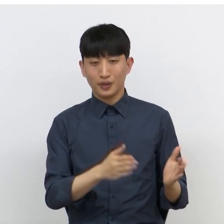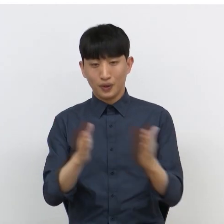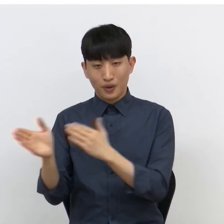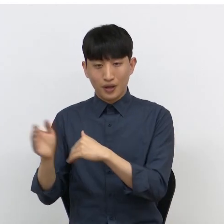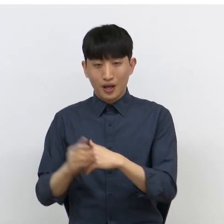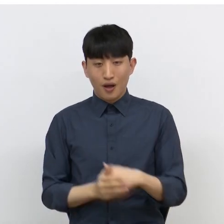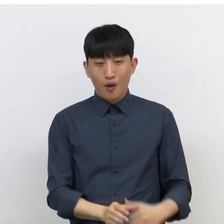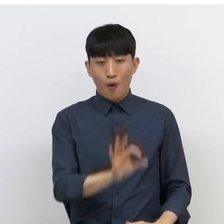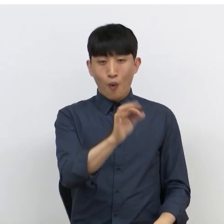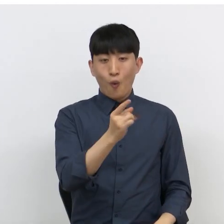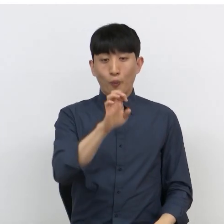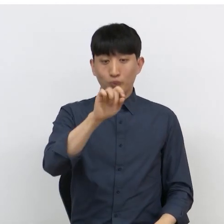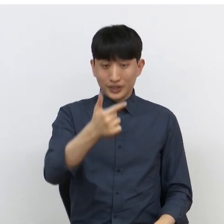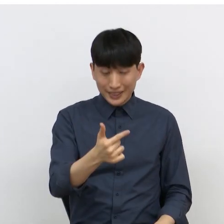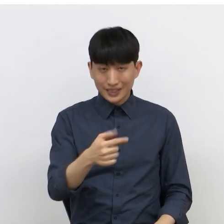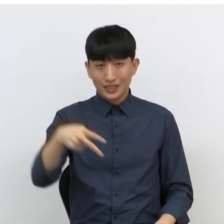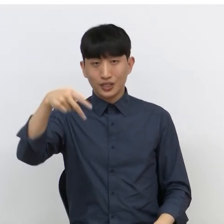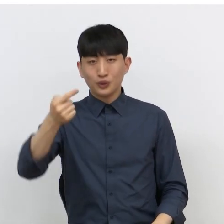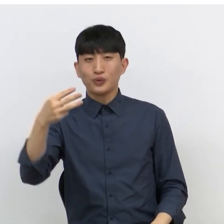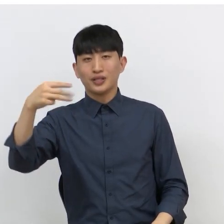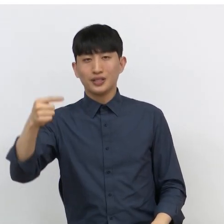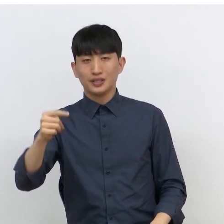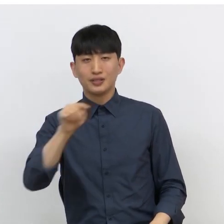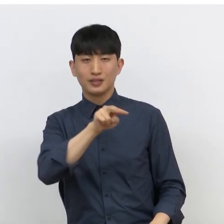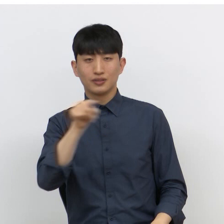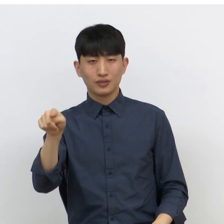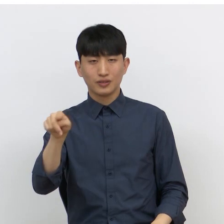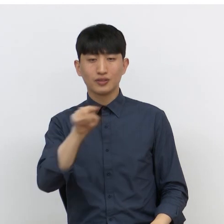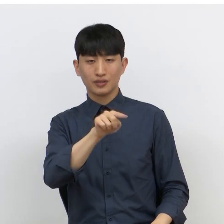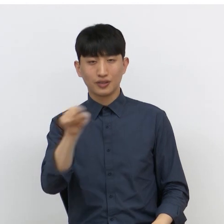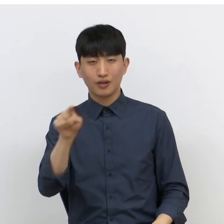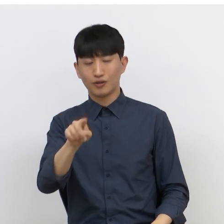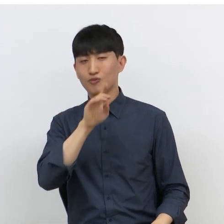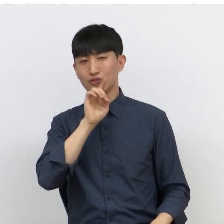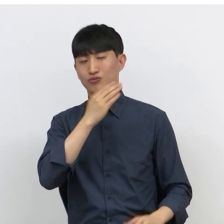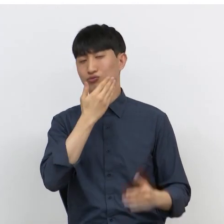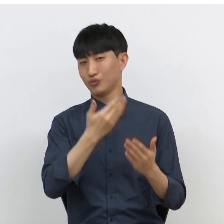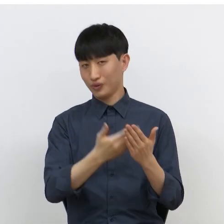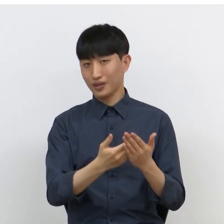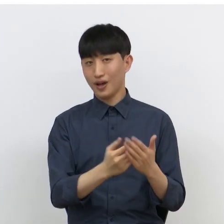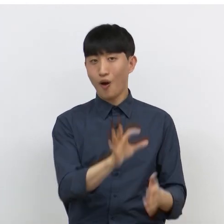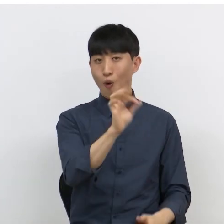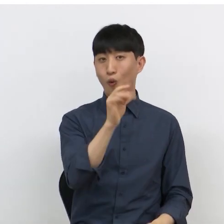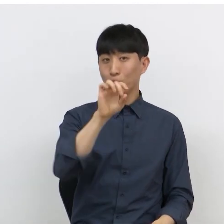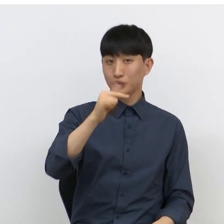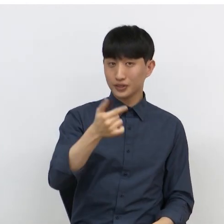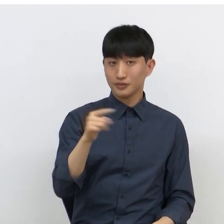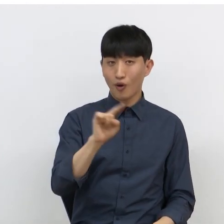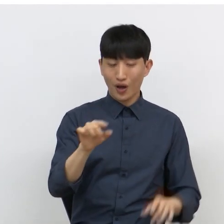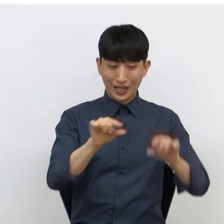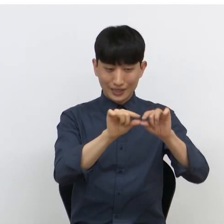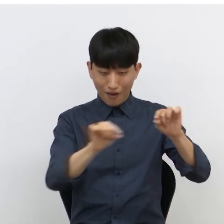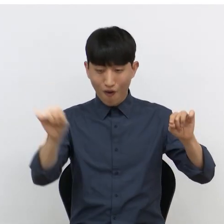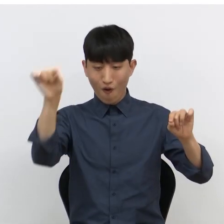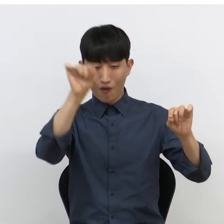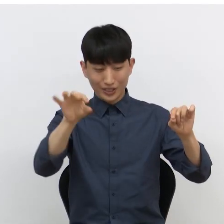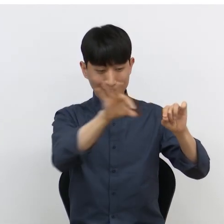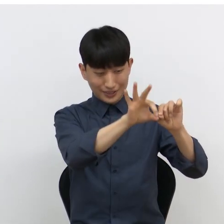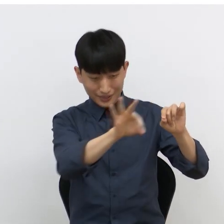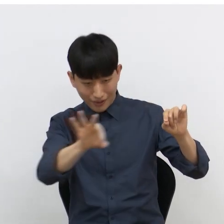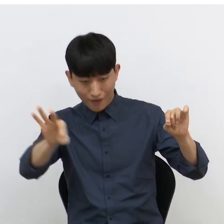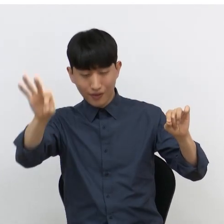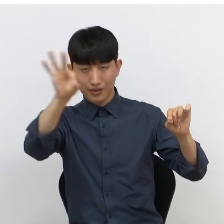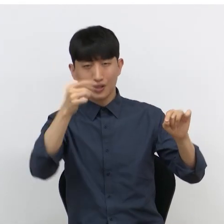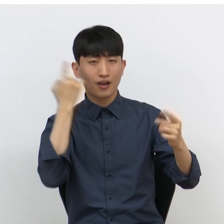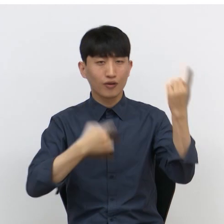게 오픈이냐 쇼트냐 이런 것들이 되게 중요하거든요. 자, 오픈이라고 하는 것은 전극을 감싸고 있는 전선이